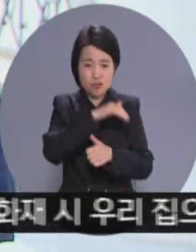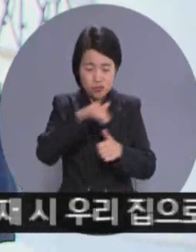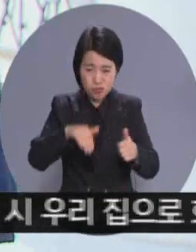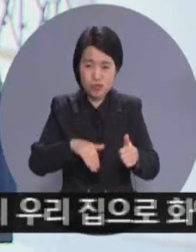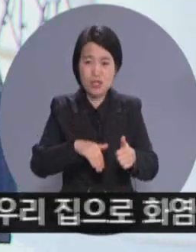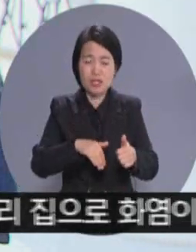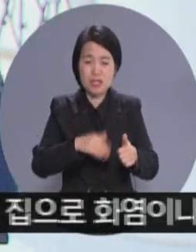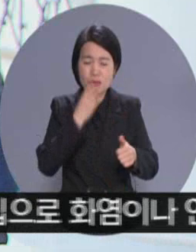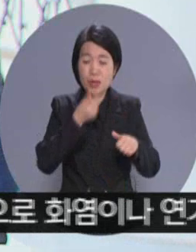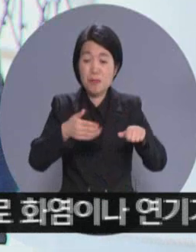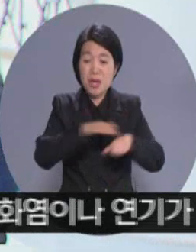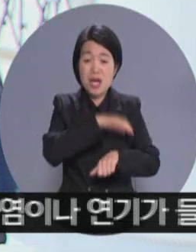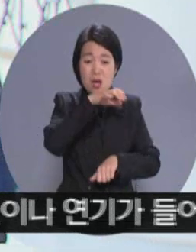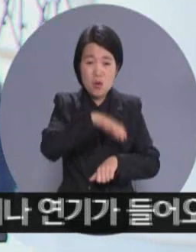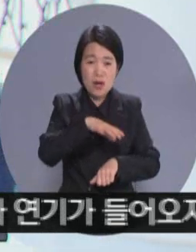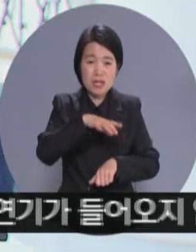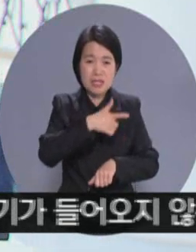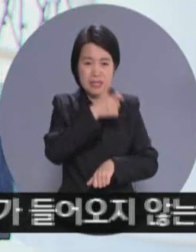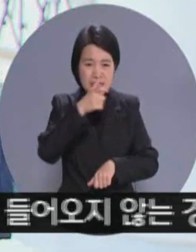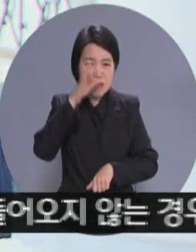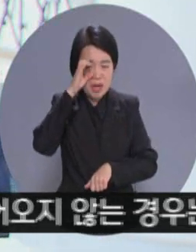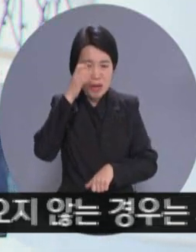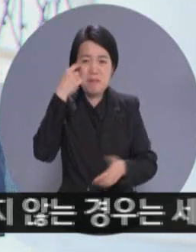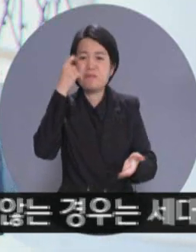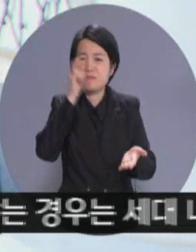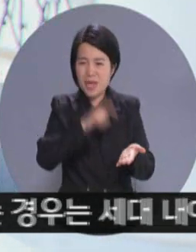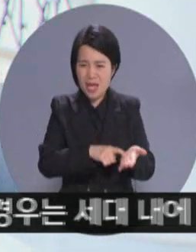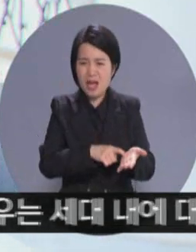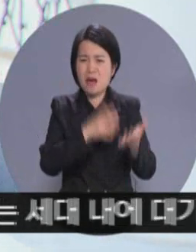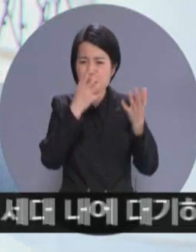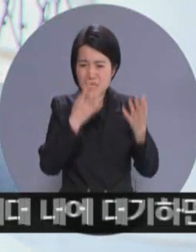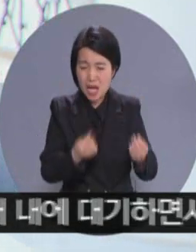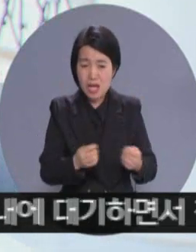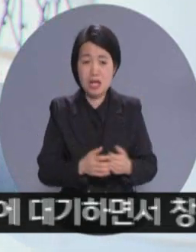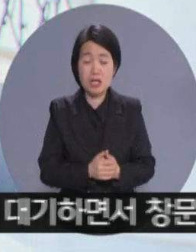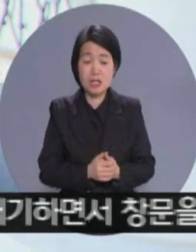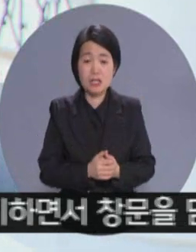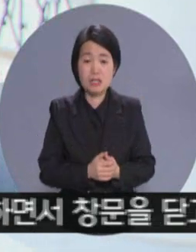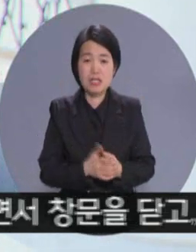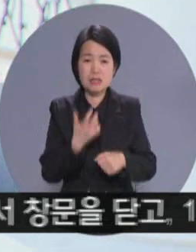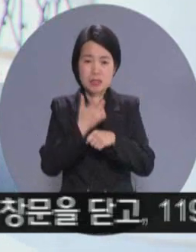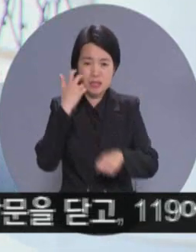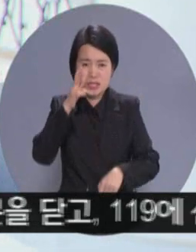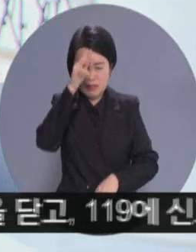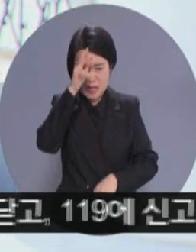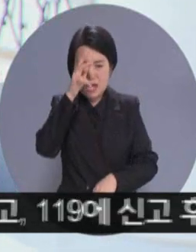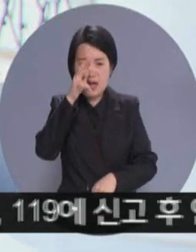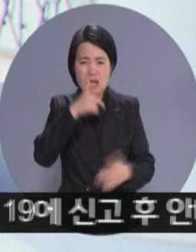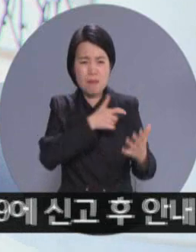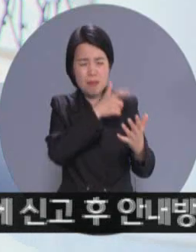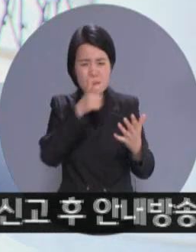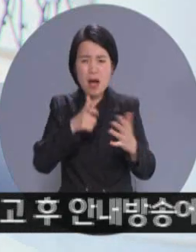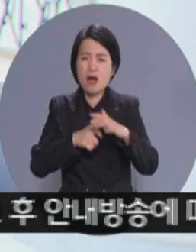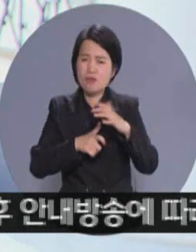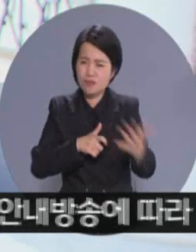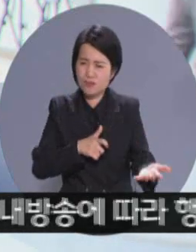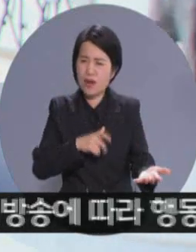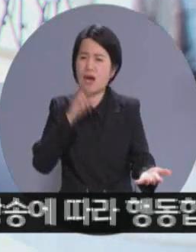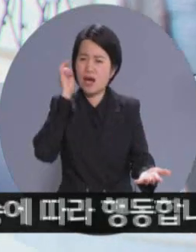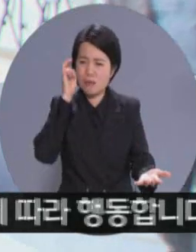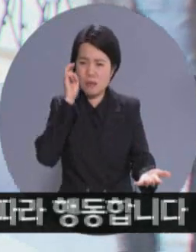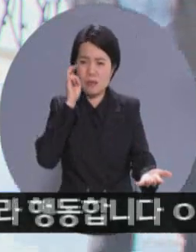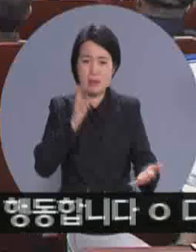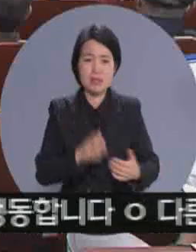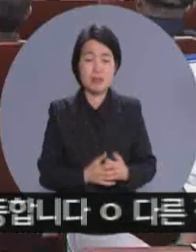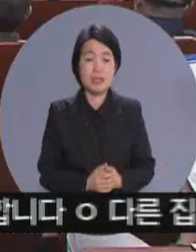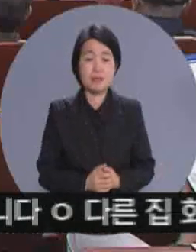탄피 학살에 사용되었던 그런 것들이 가장 확인됐습니다. 그래서 아마 그 당시 경찰에 의해 가지고 희생되었던 분들이라고 추정할 수가